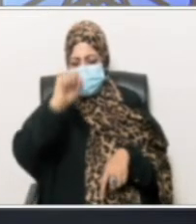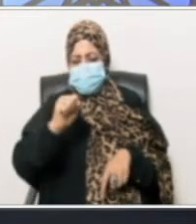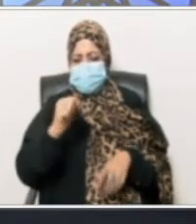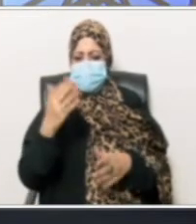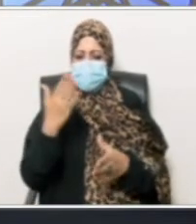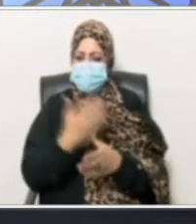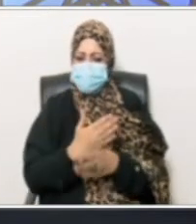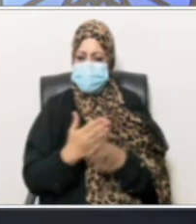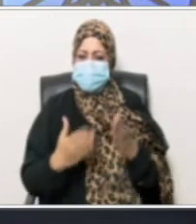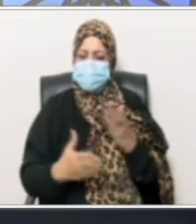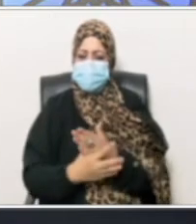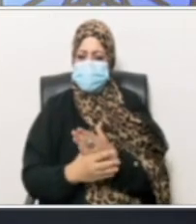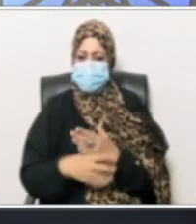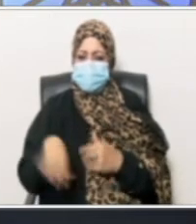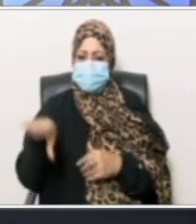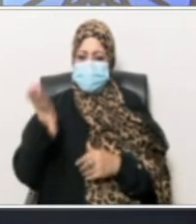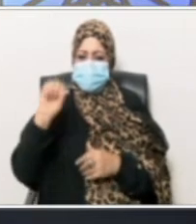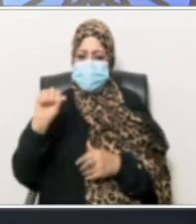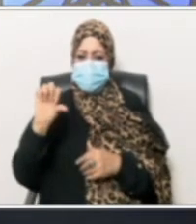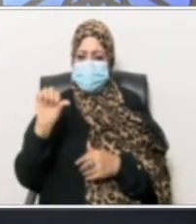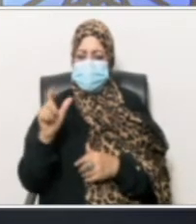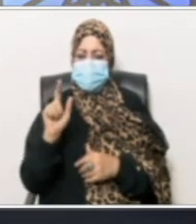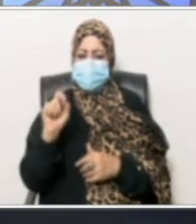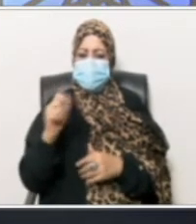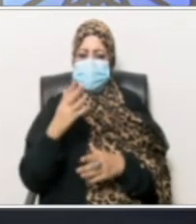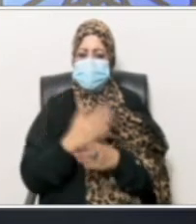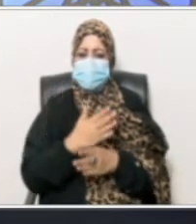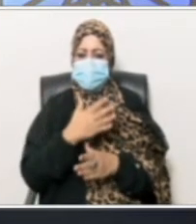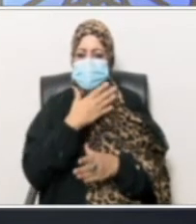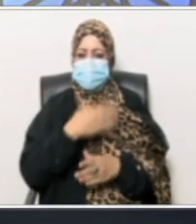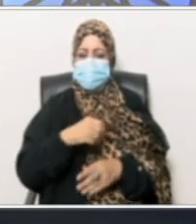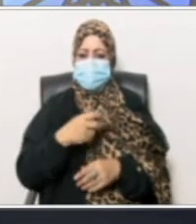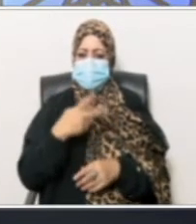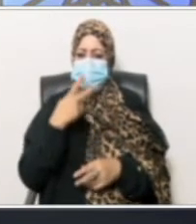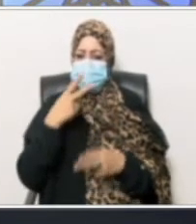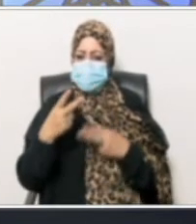تجدهم يشربون الدخان ويدعون الى الظلمة واعوان